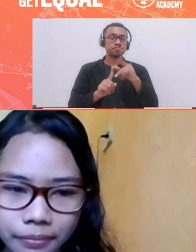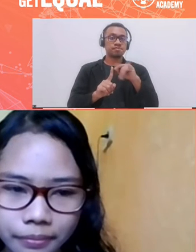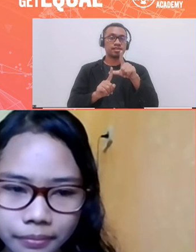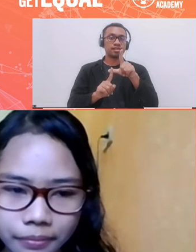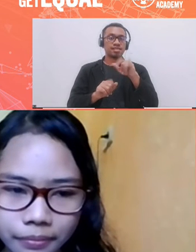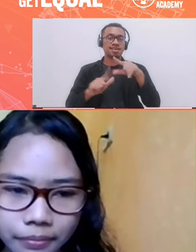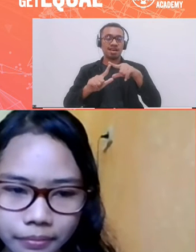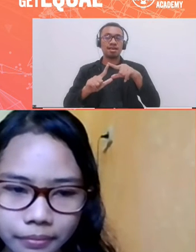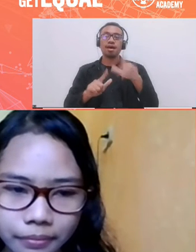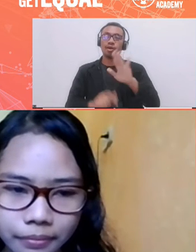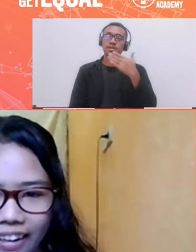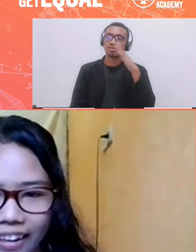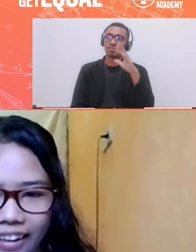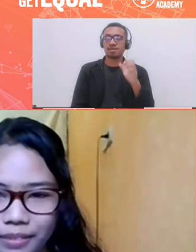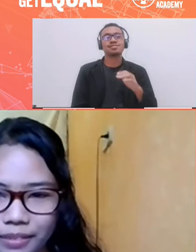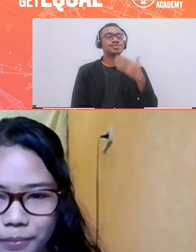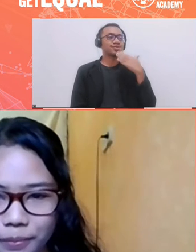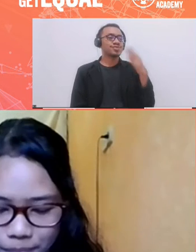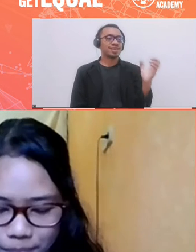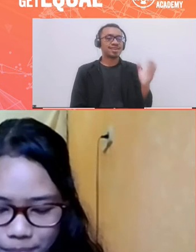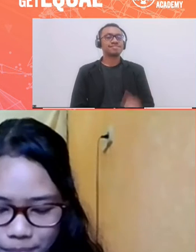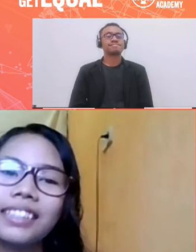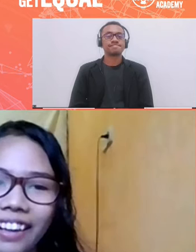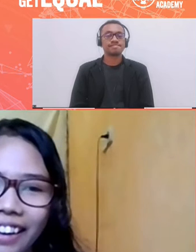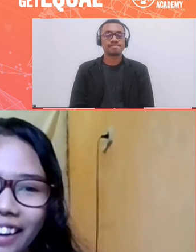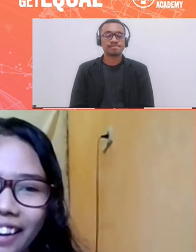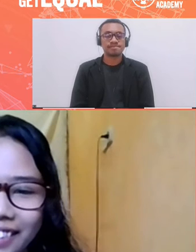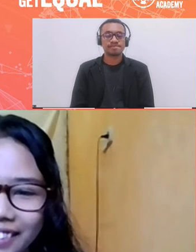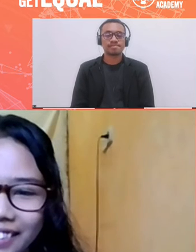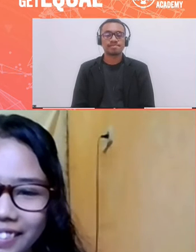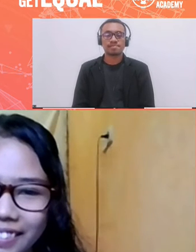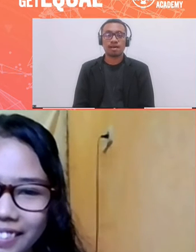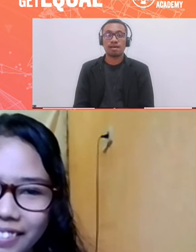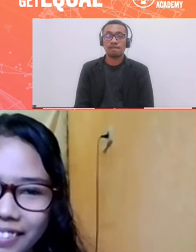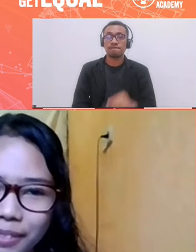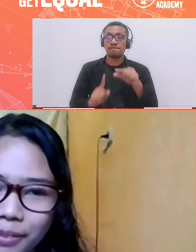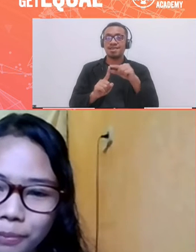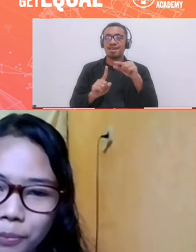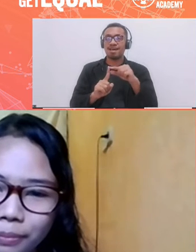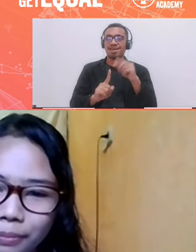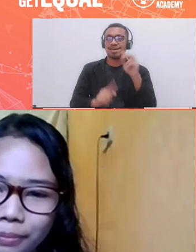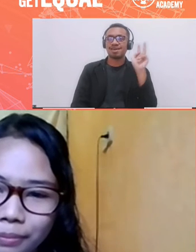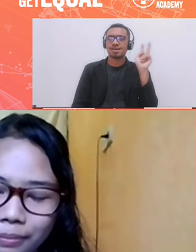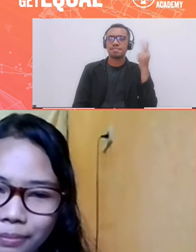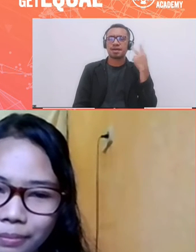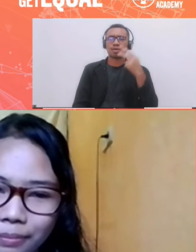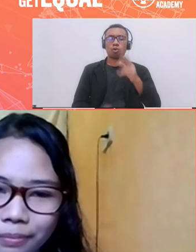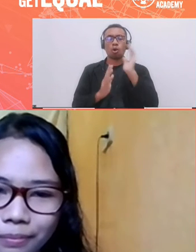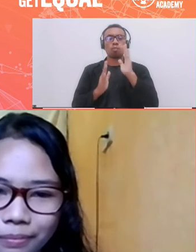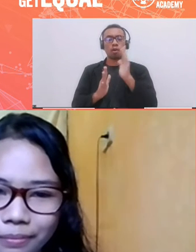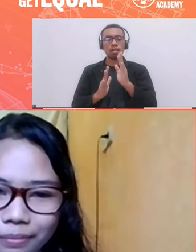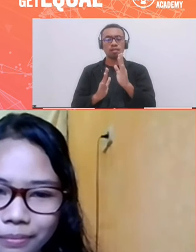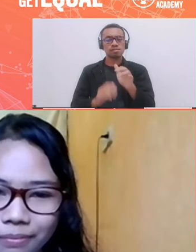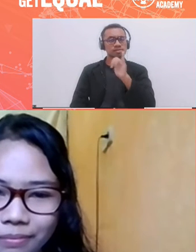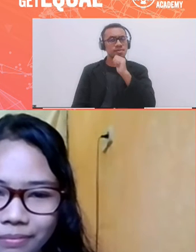sore. Sore. Nah, Filia kemarin sempat ngobrol-ngobrol sama siapa sih saat take